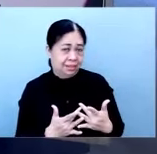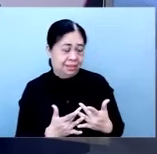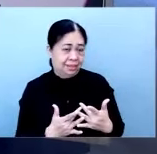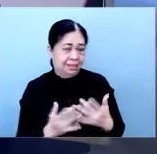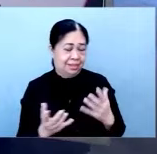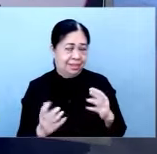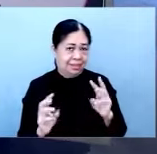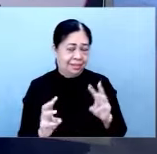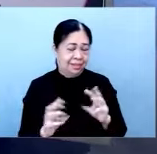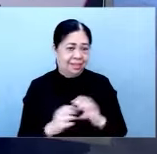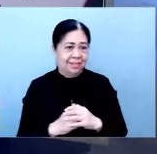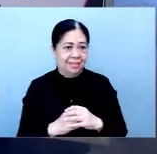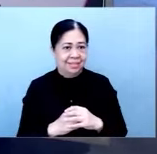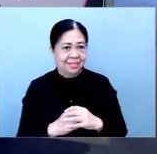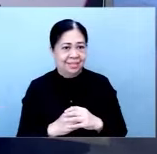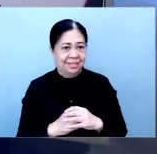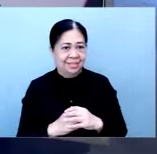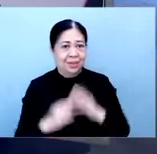Okay.